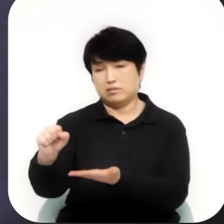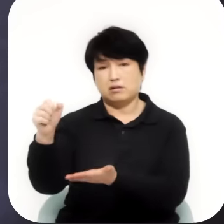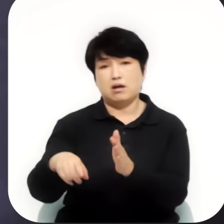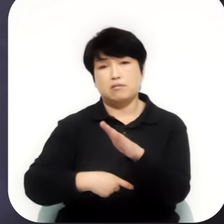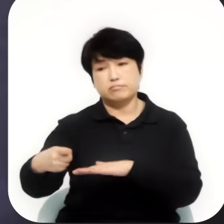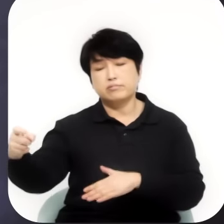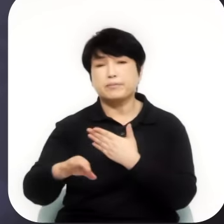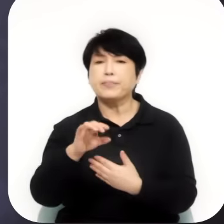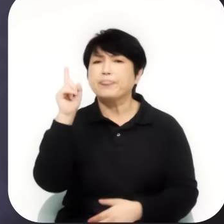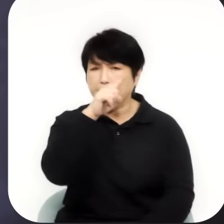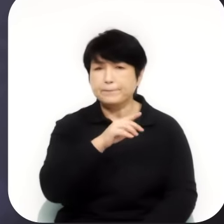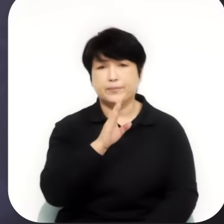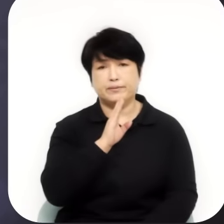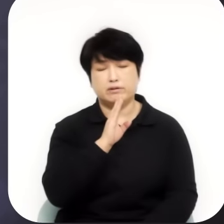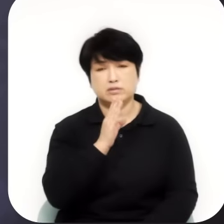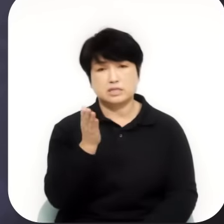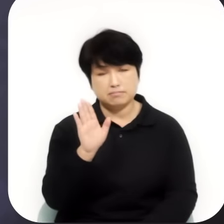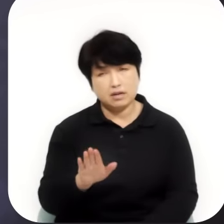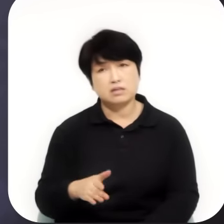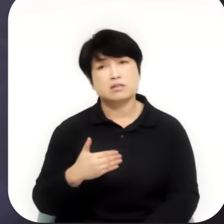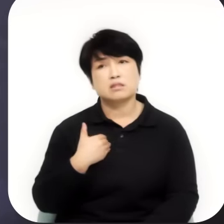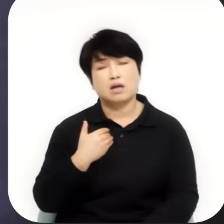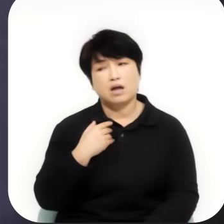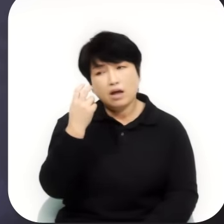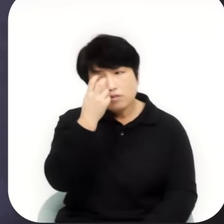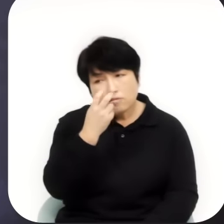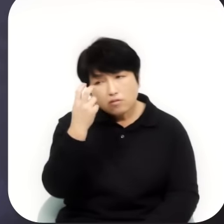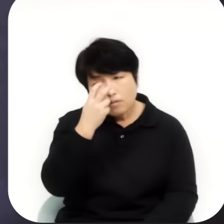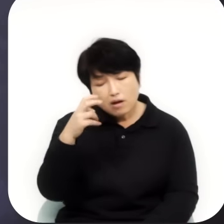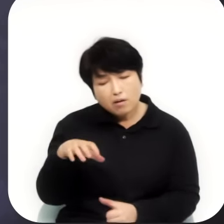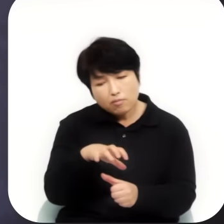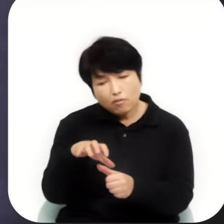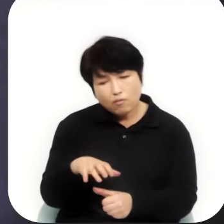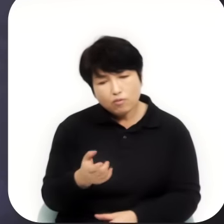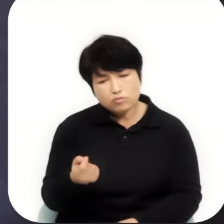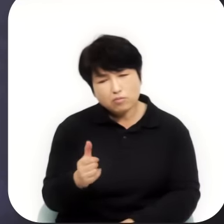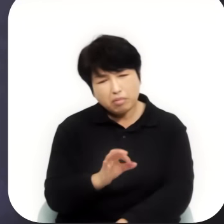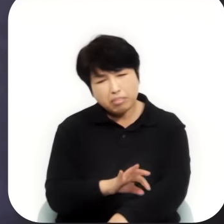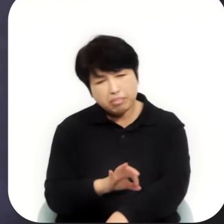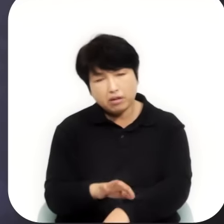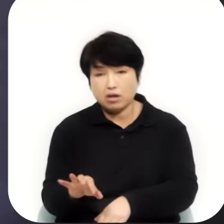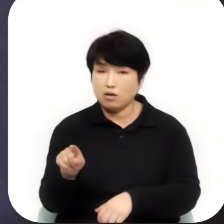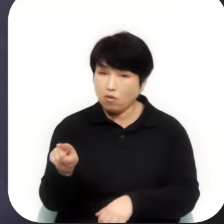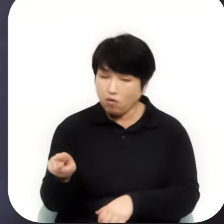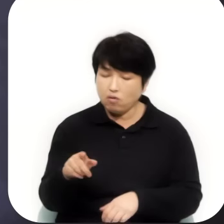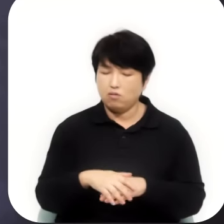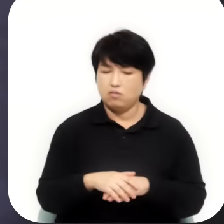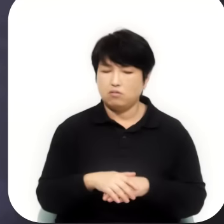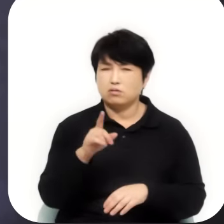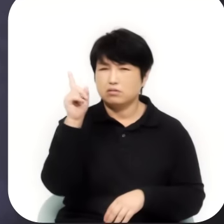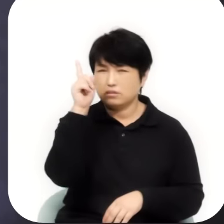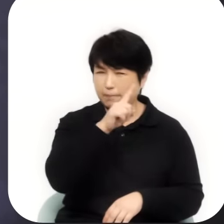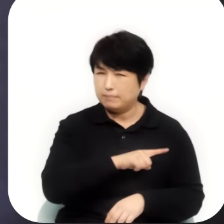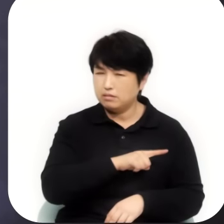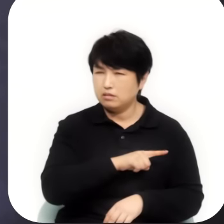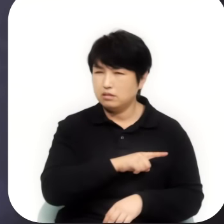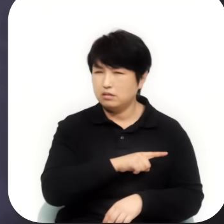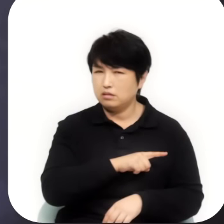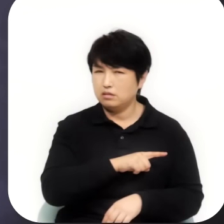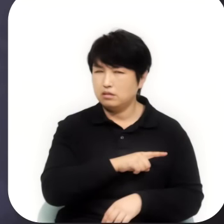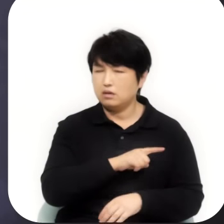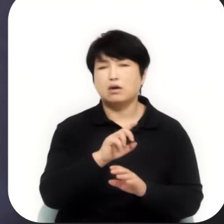버린 사람은 나쁜 사람에 들어가지만 나를 돌보는 걸 좀 덜 돌봤다는 것은 나쁜 사람은 아니라는